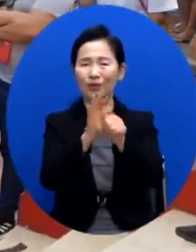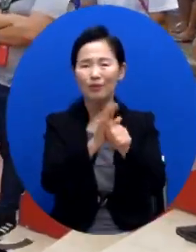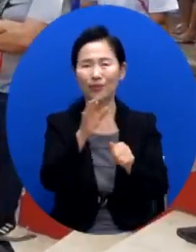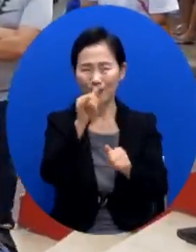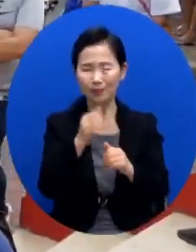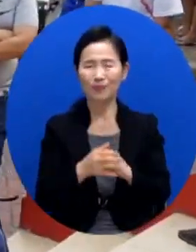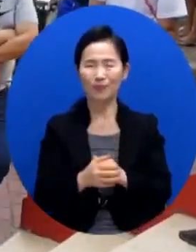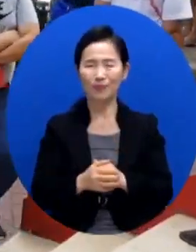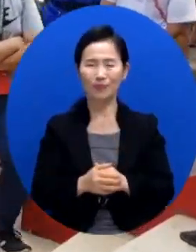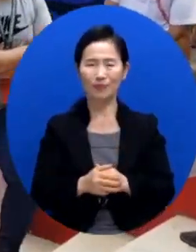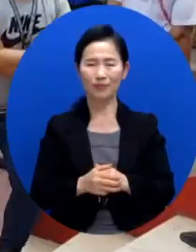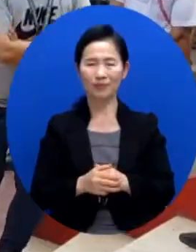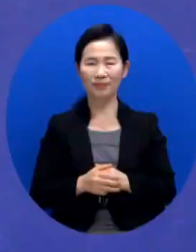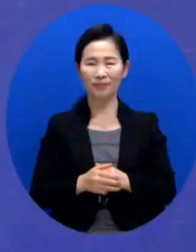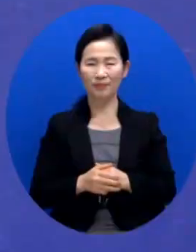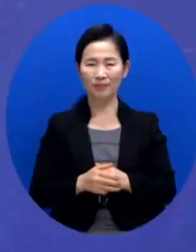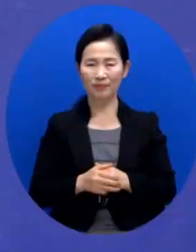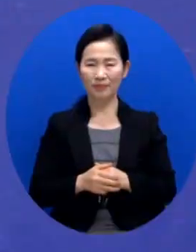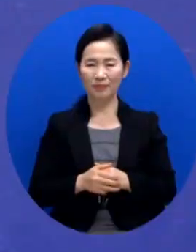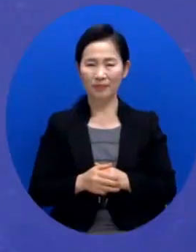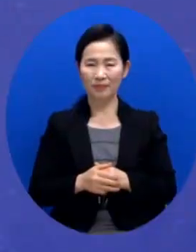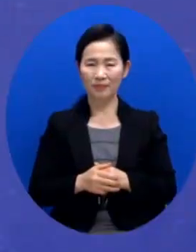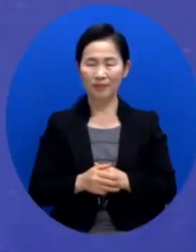뉴스 윤여일입니다.